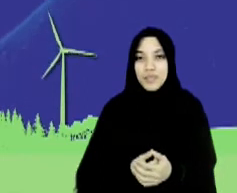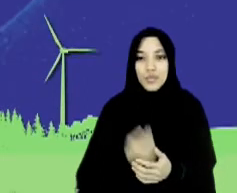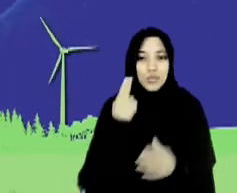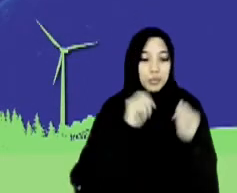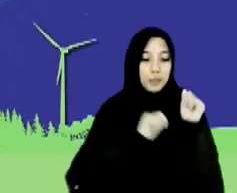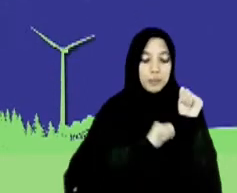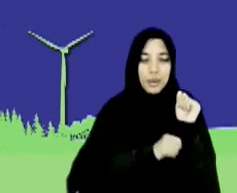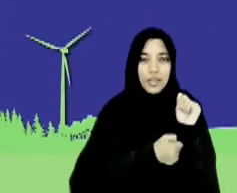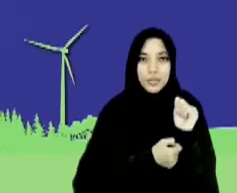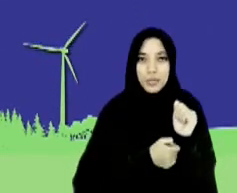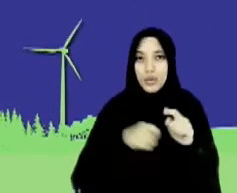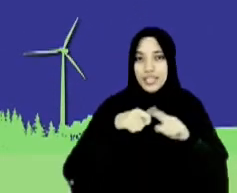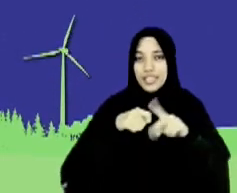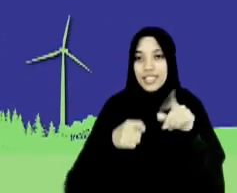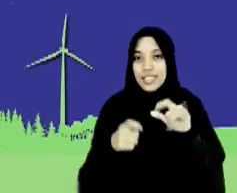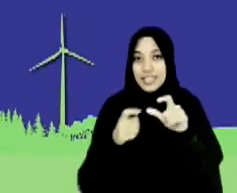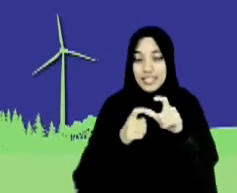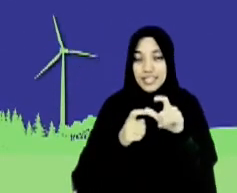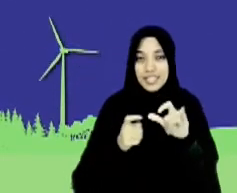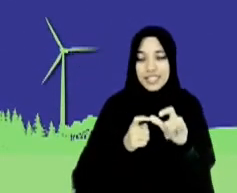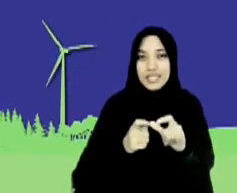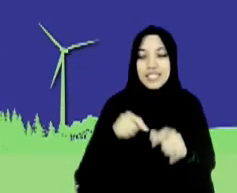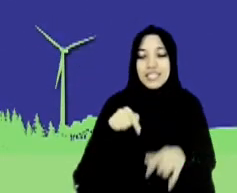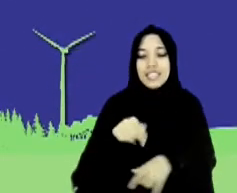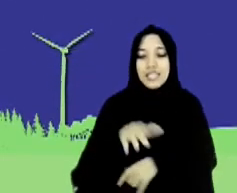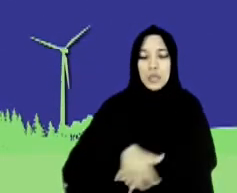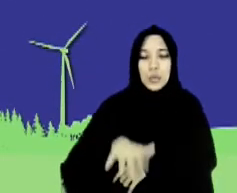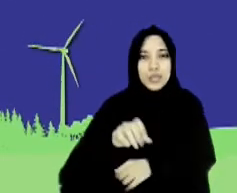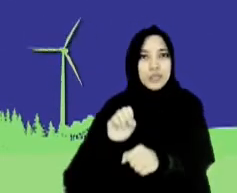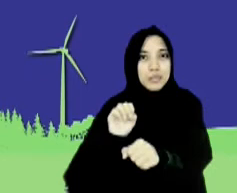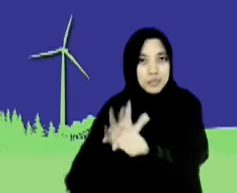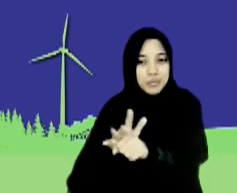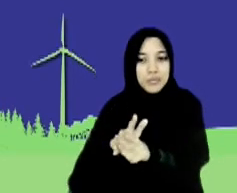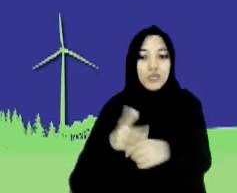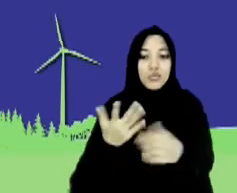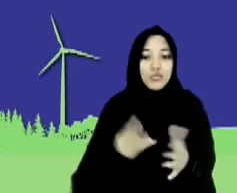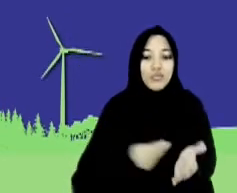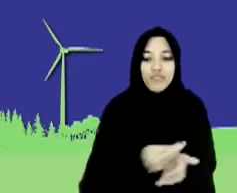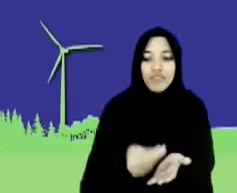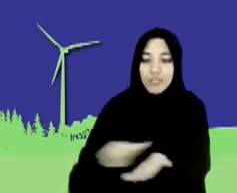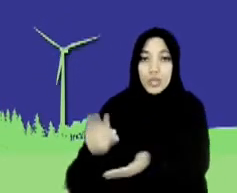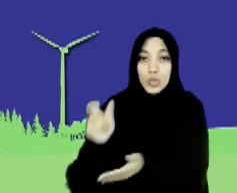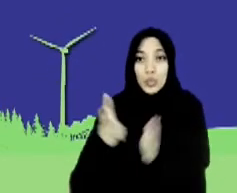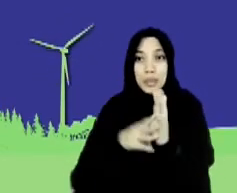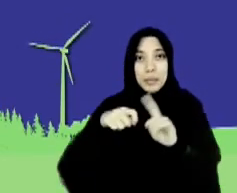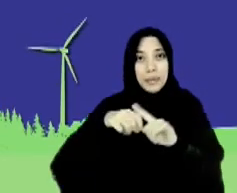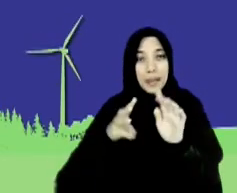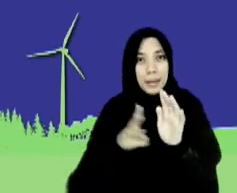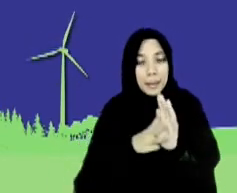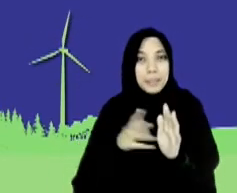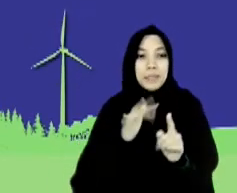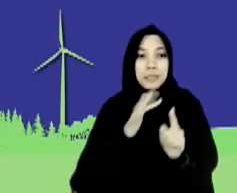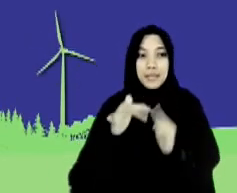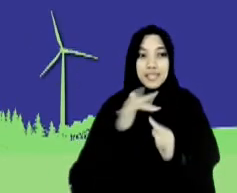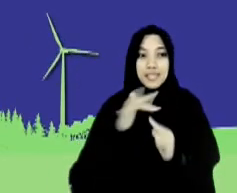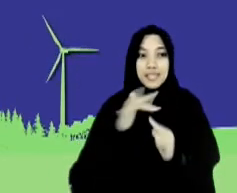krisis ekonomi pandemi ini karena sudah memberikan dukungan ke UMKM petani dan masyarakat tentan nah Bagaimana